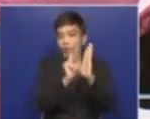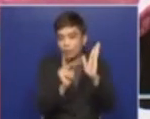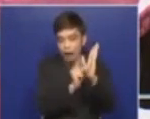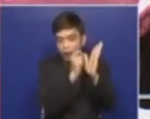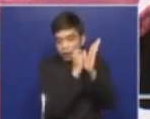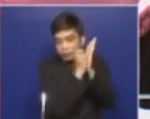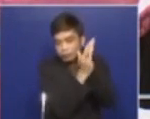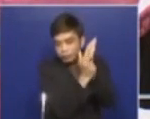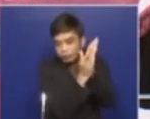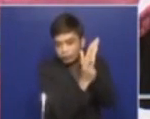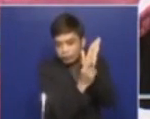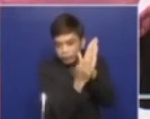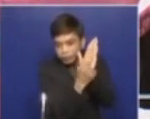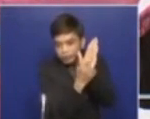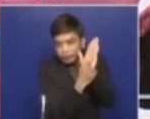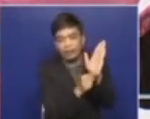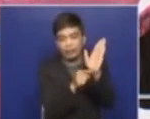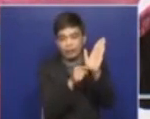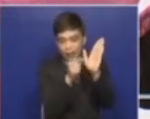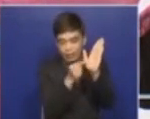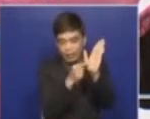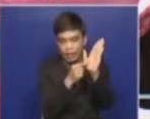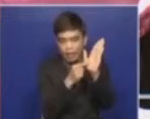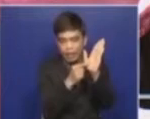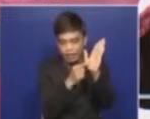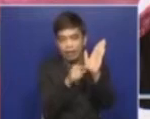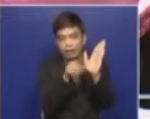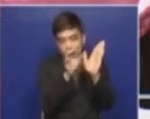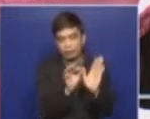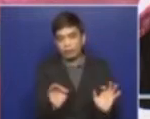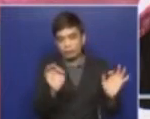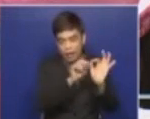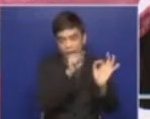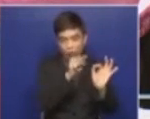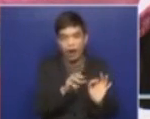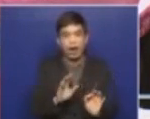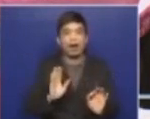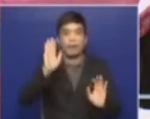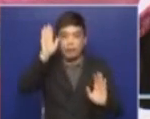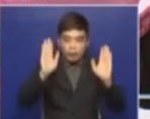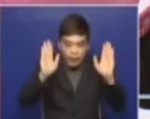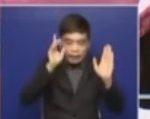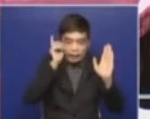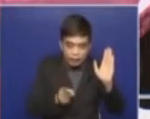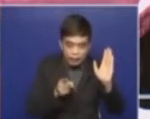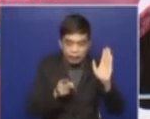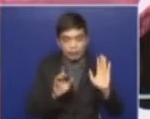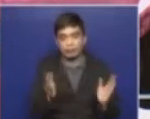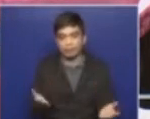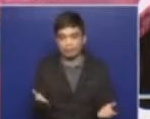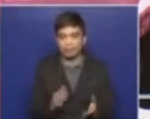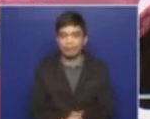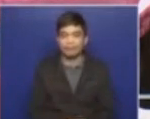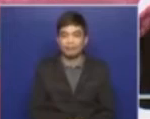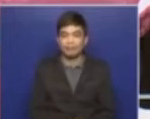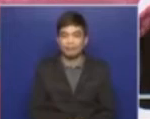ฉบับนั้นต่างหากค่ะที่จะสะท้อนว่ารัฐนั้นมีความเป็นประชาธิปไตยจริงหรือไม่แม้จะมีการอ้